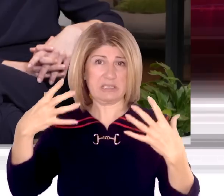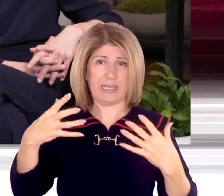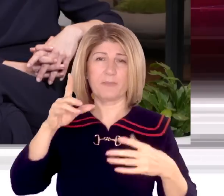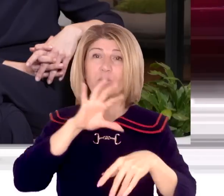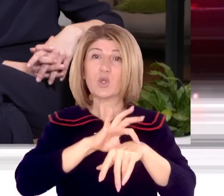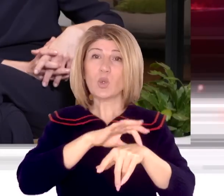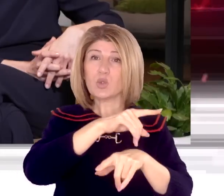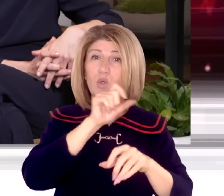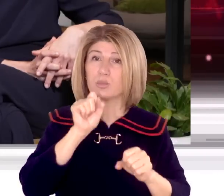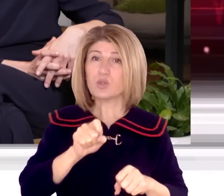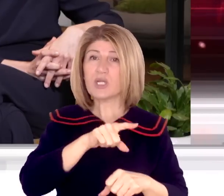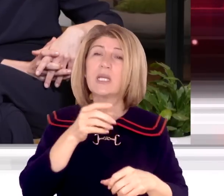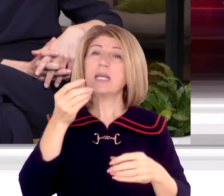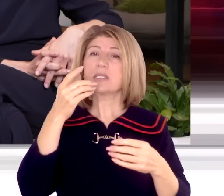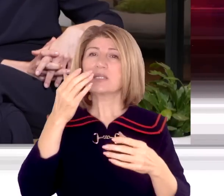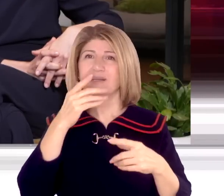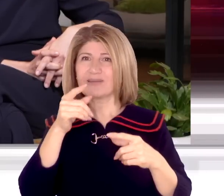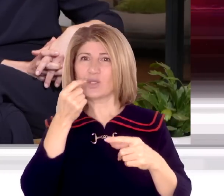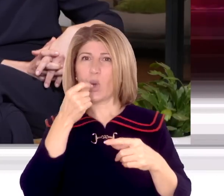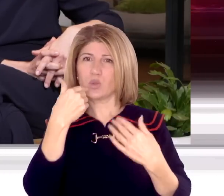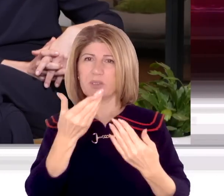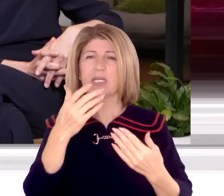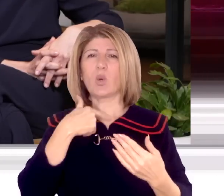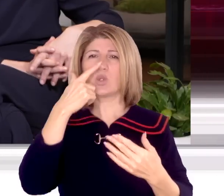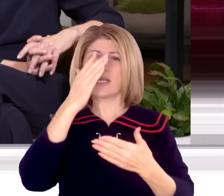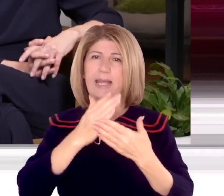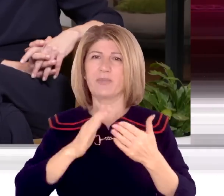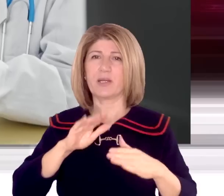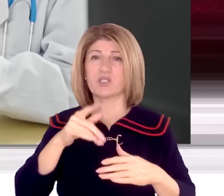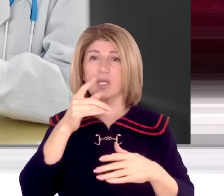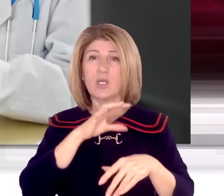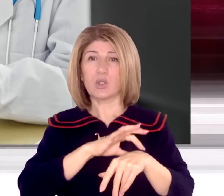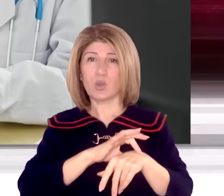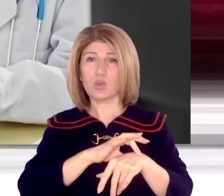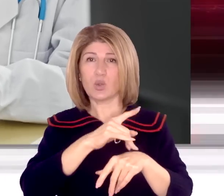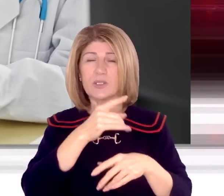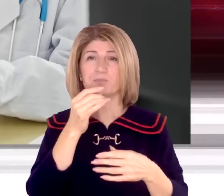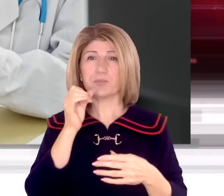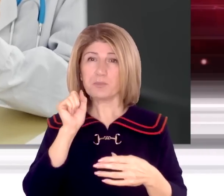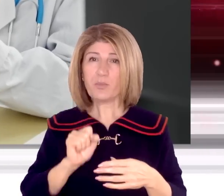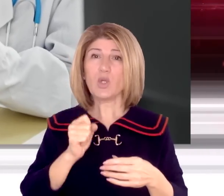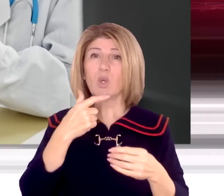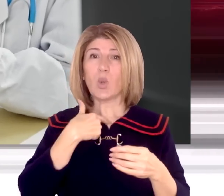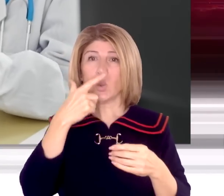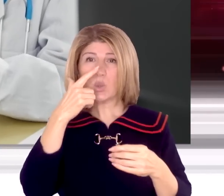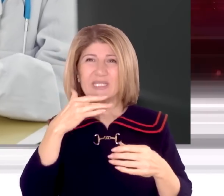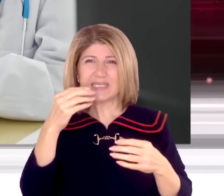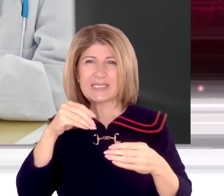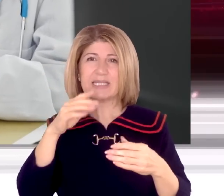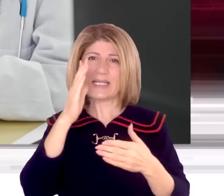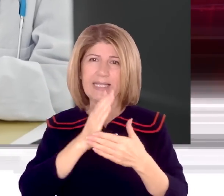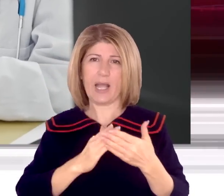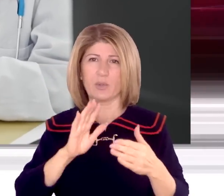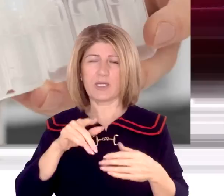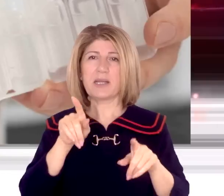از سابقه خانوادگیتون هم در این باره خبر داشته باشید. پزشک می‌تونه داروهای خاصی رو تجویز کنه که خونریزی شدید پریود